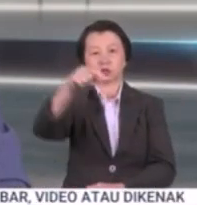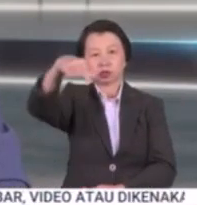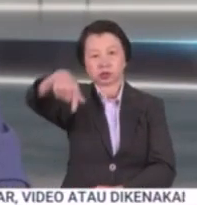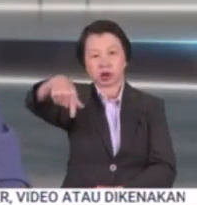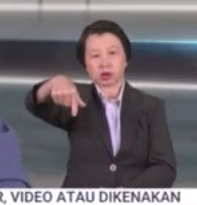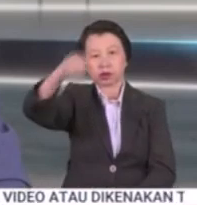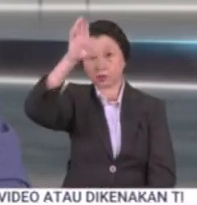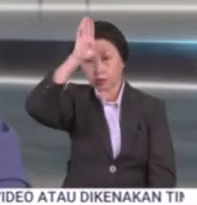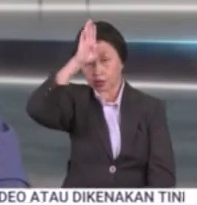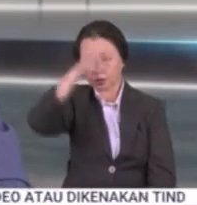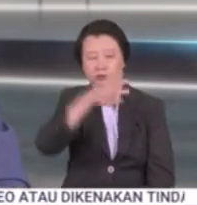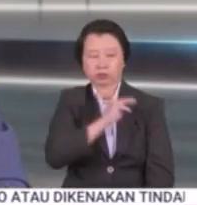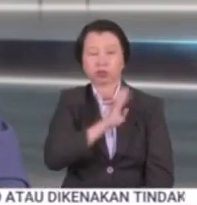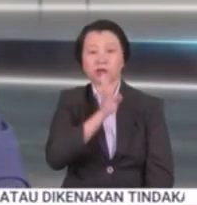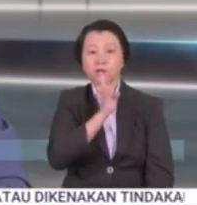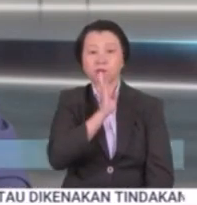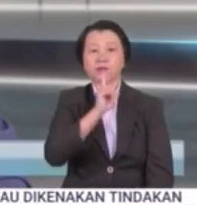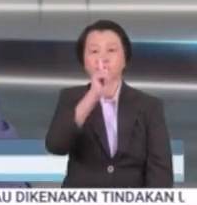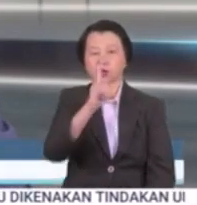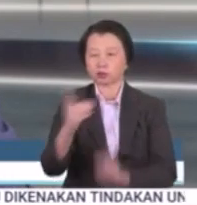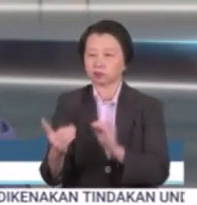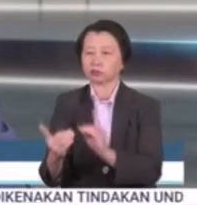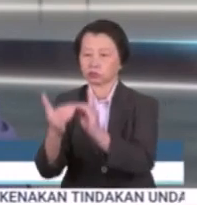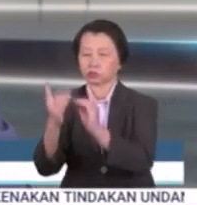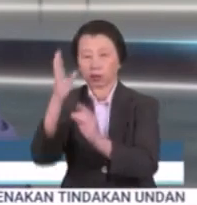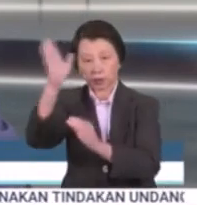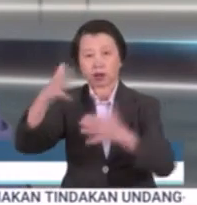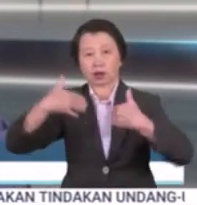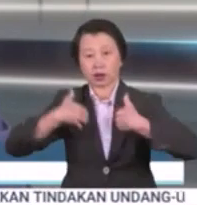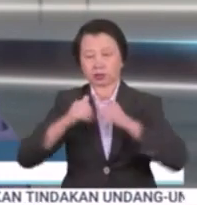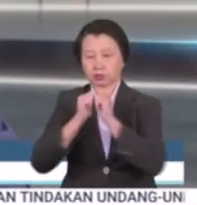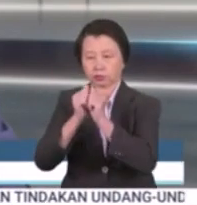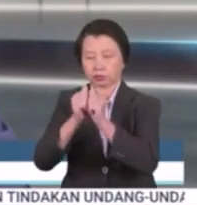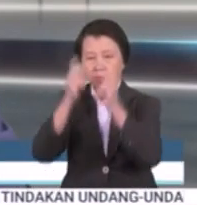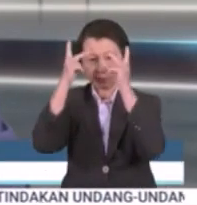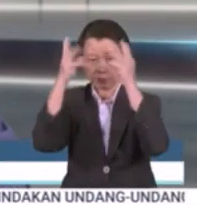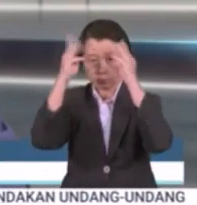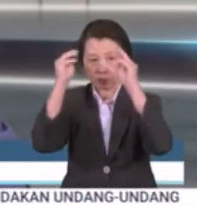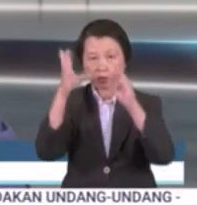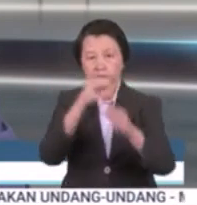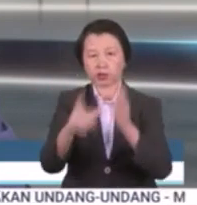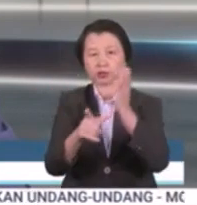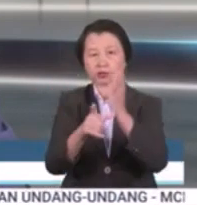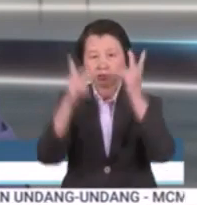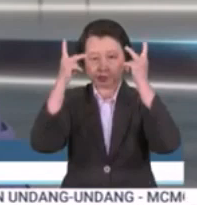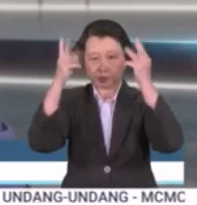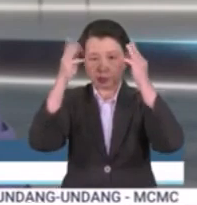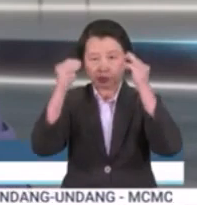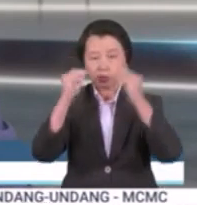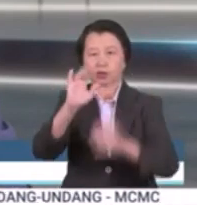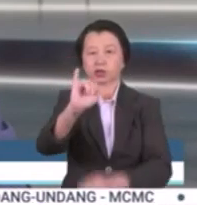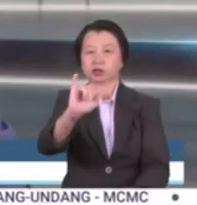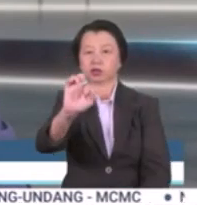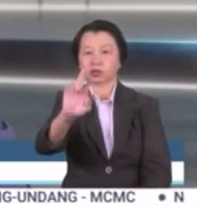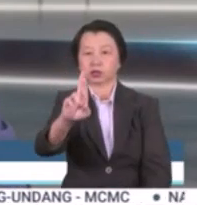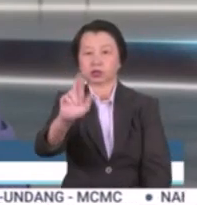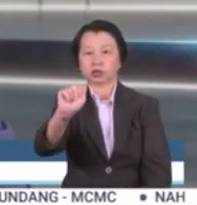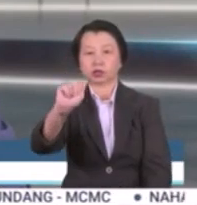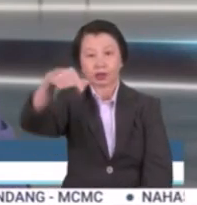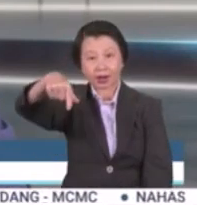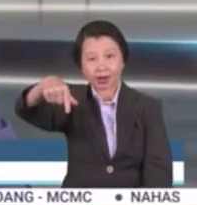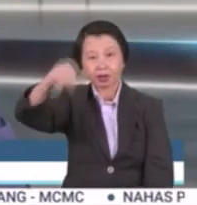Seri Dr. Zamri Abdul Kadir berkata satu pertemuan akan diadakan bersama Perdana Menteri dan Timbalan Perdana Menteri Iraq